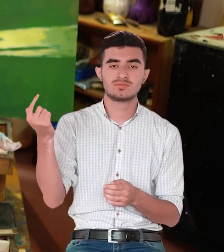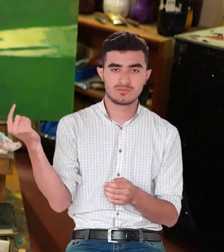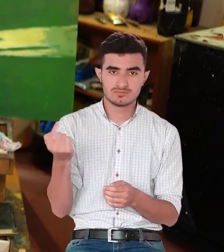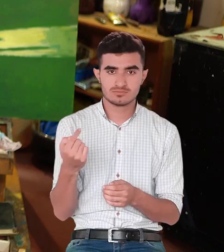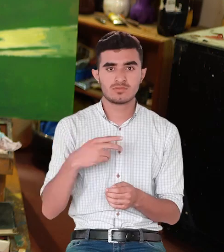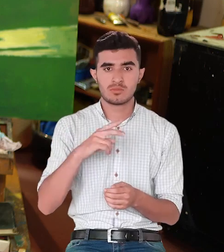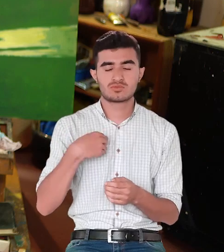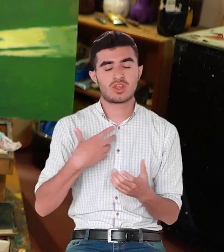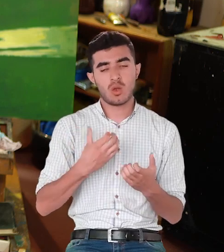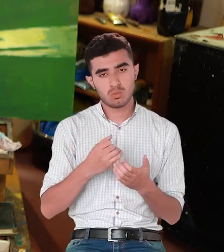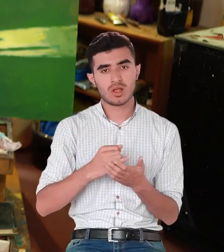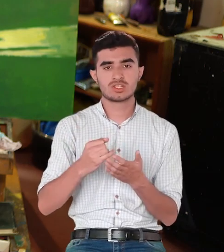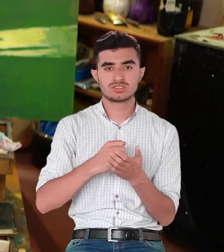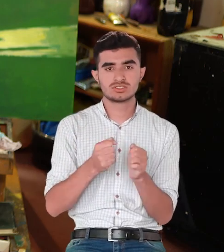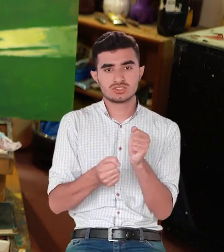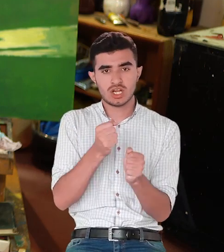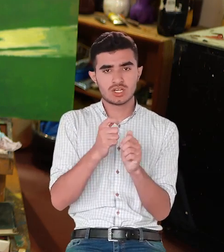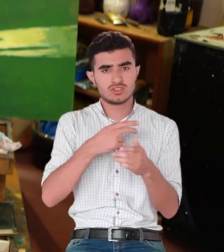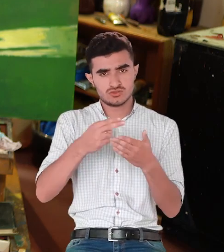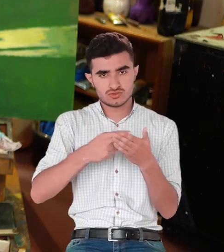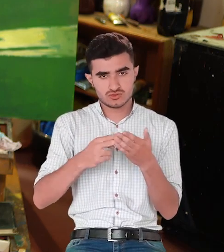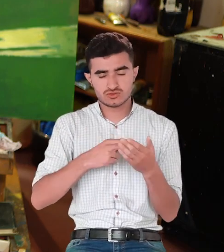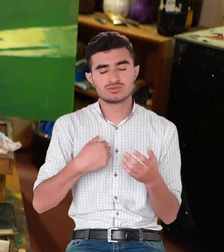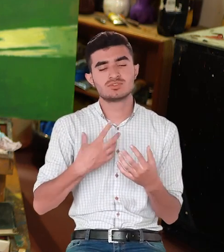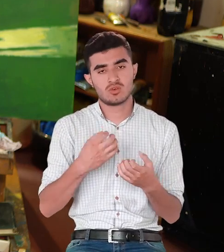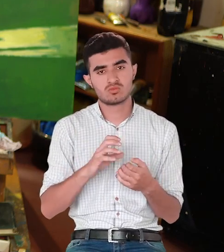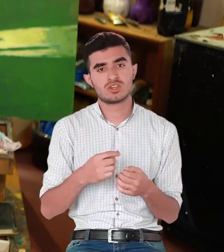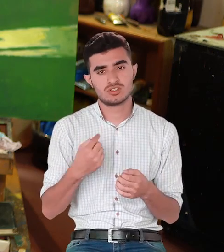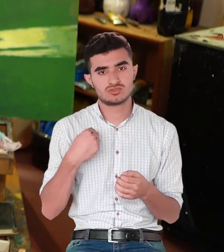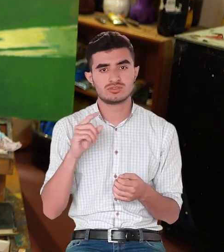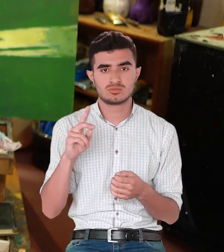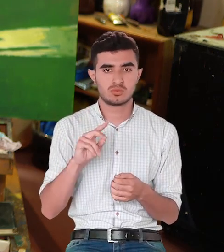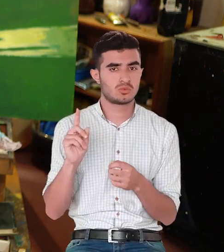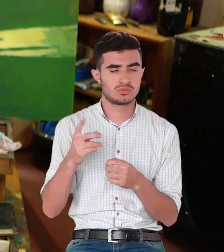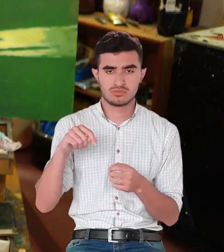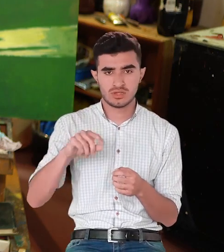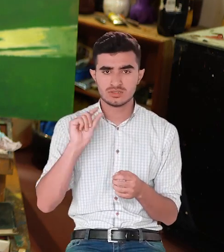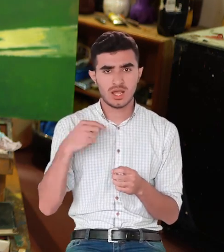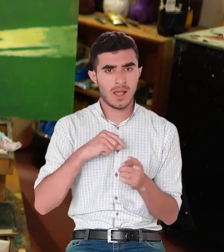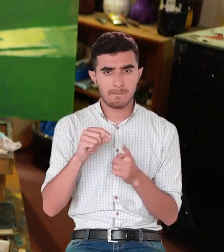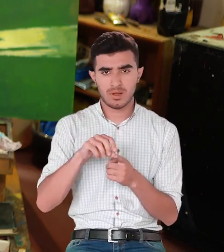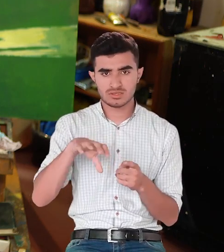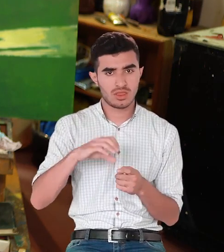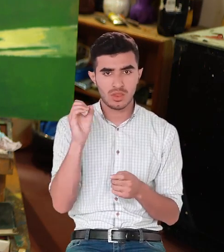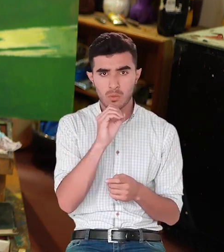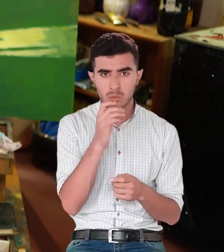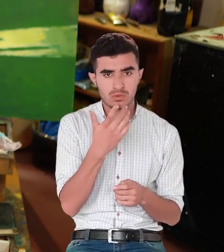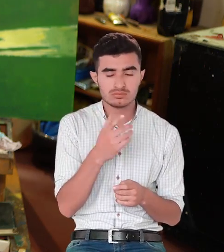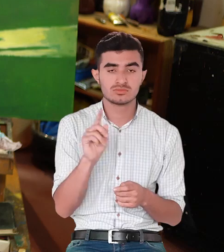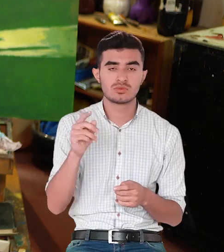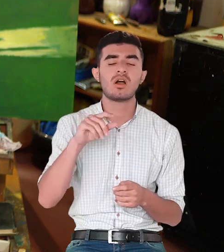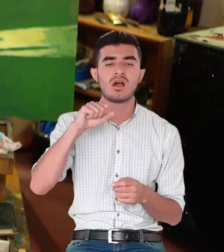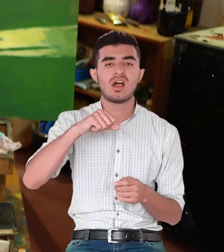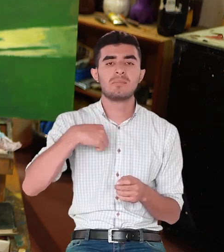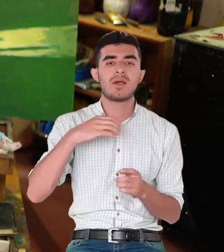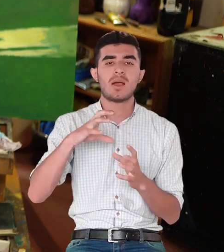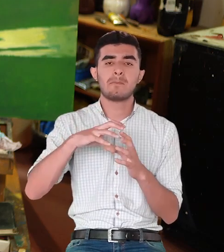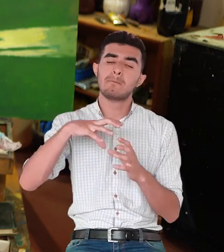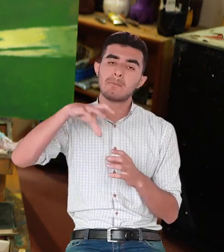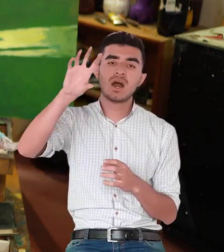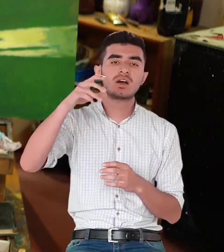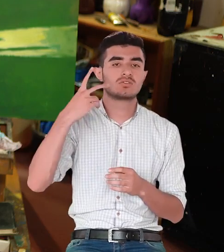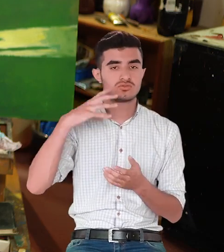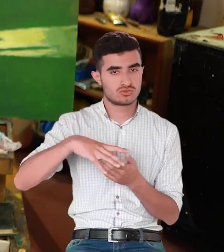نے کہا اچھا, لیکن مجھے ڈرائنگ نہیں آتی. میں نے کہا اچھا. میں نے کہا ماچس کی تیلی ہے, کہتا ہے میں لے آتا ہوں, نیچے لے کے